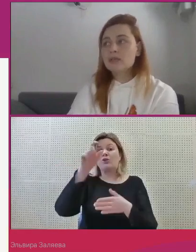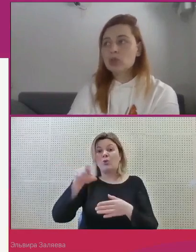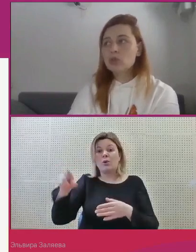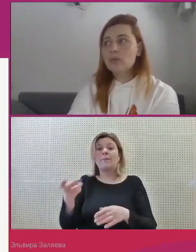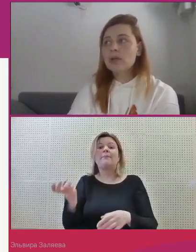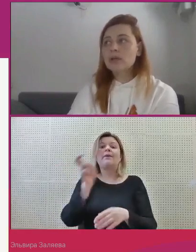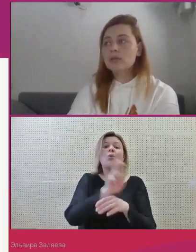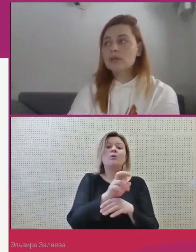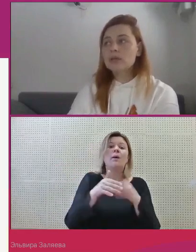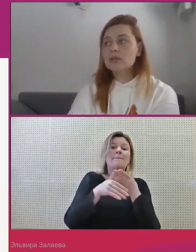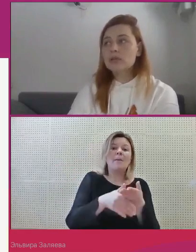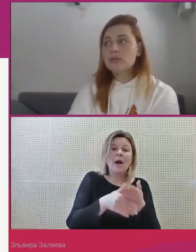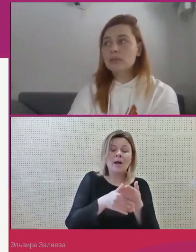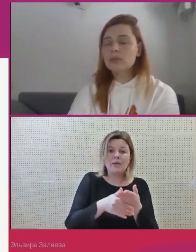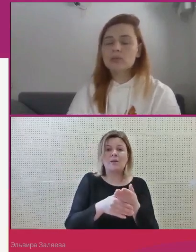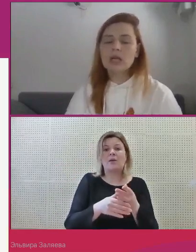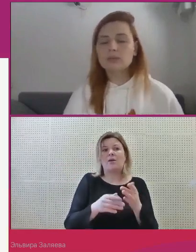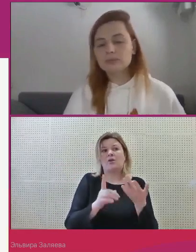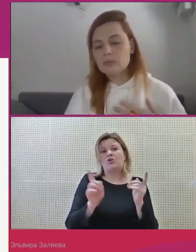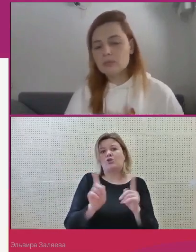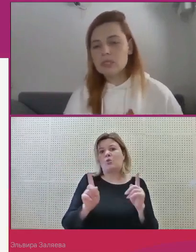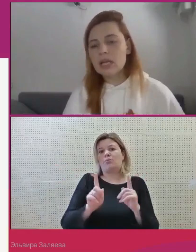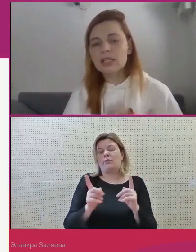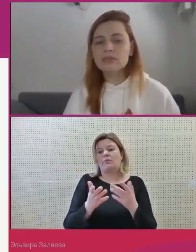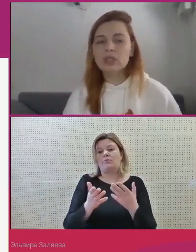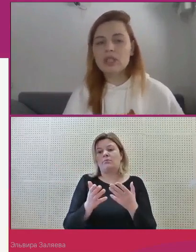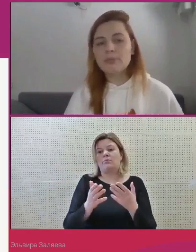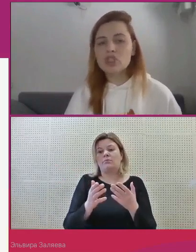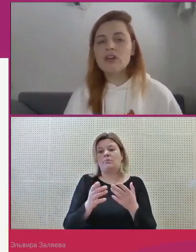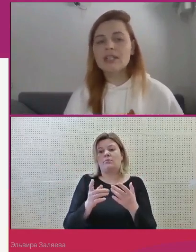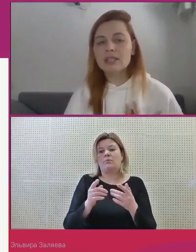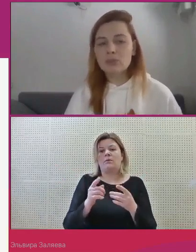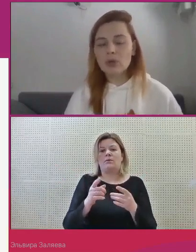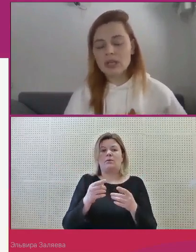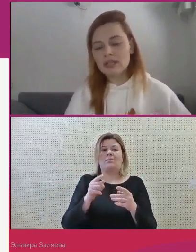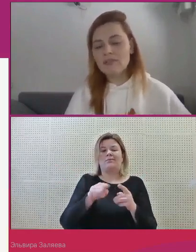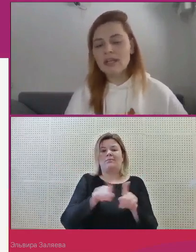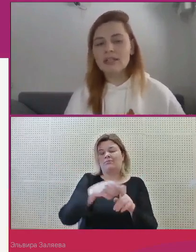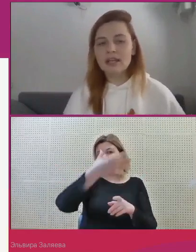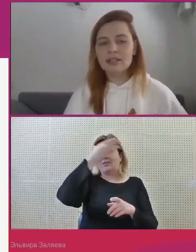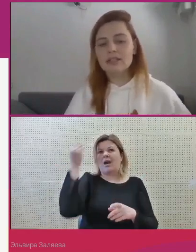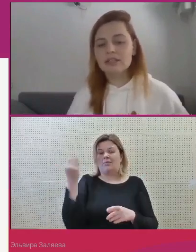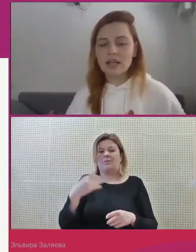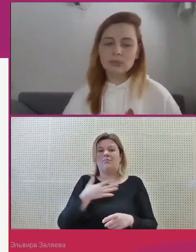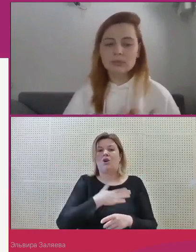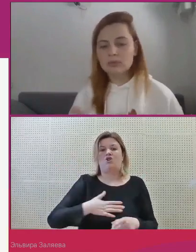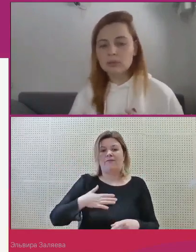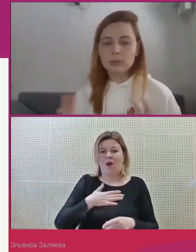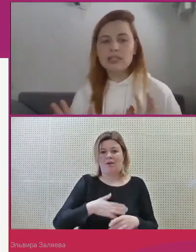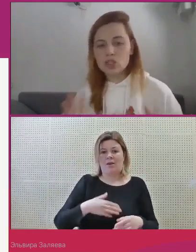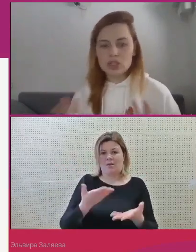помогать для того, чтобы, ну, как закрыть вот это, да, переживание или боль, отдавая, да, ты как